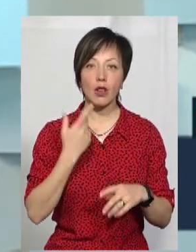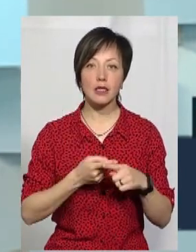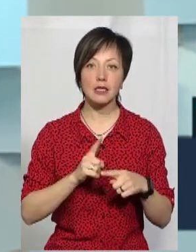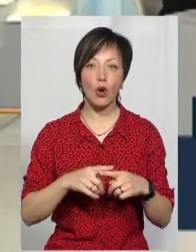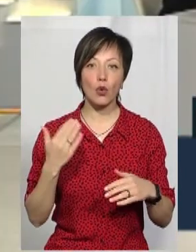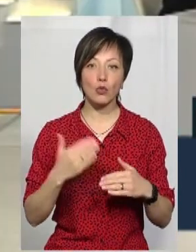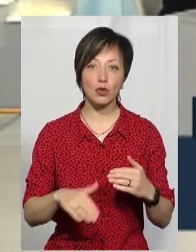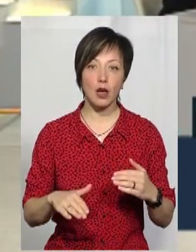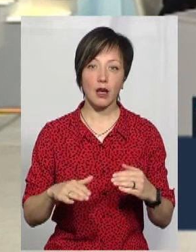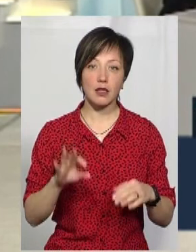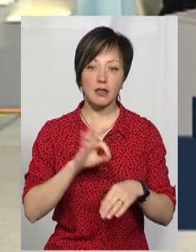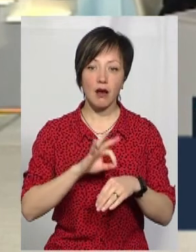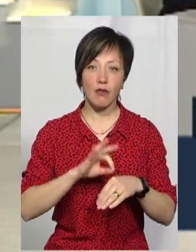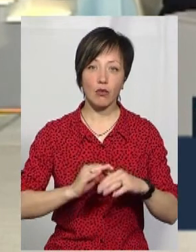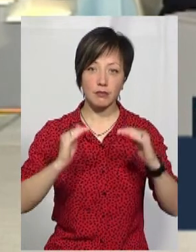цей вірус?